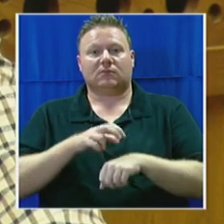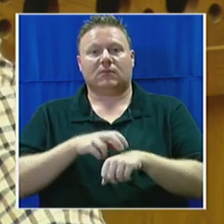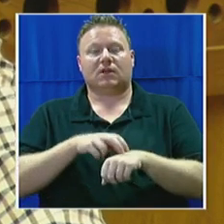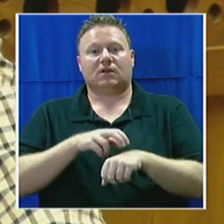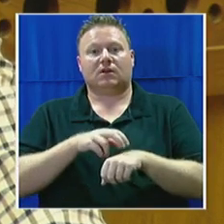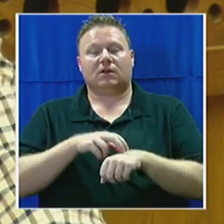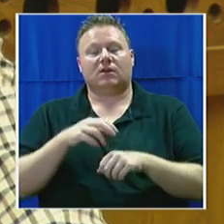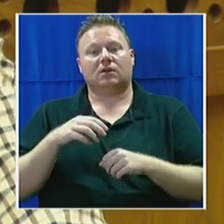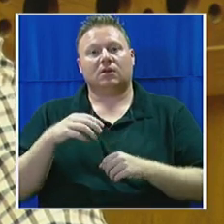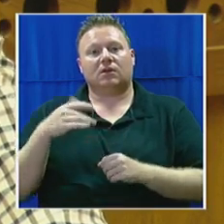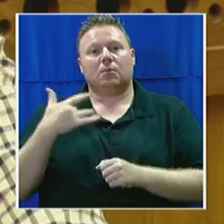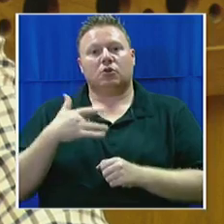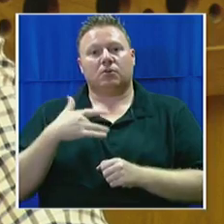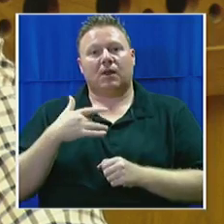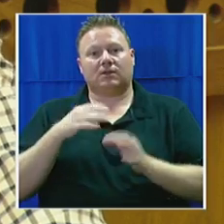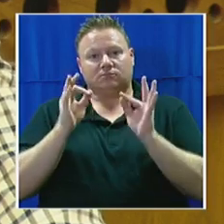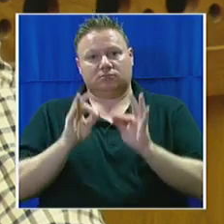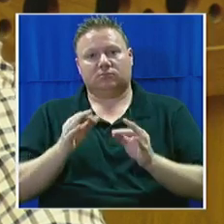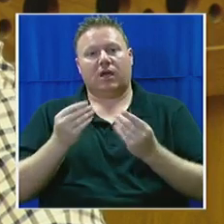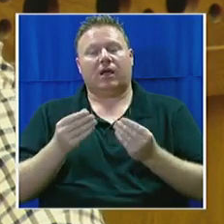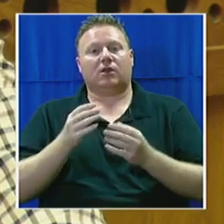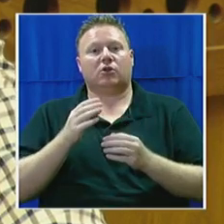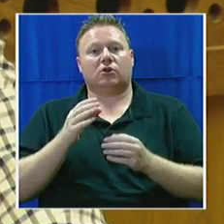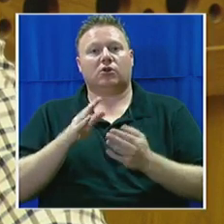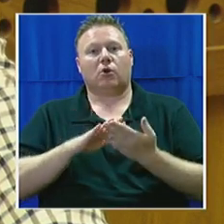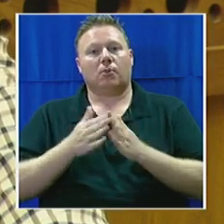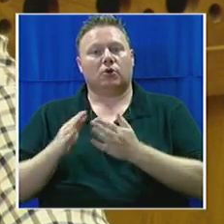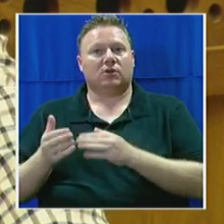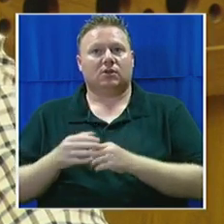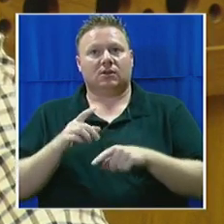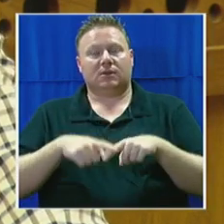zincike isikakhulu kubaholi bomdabu